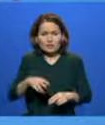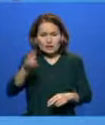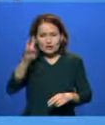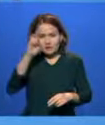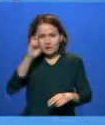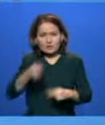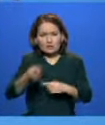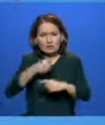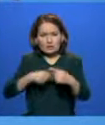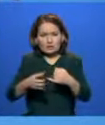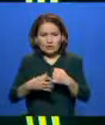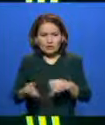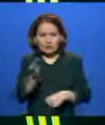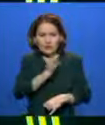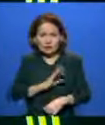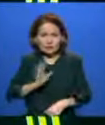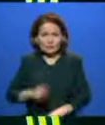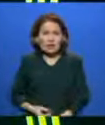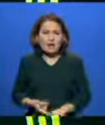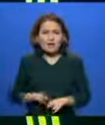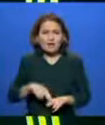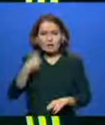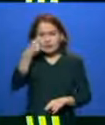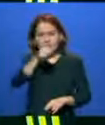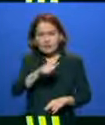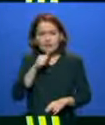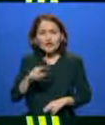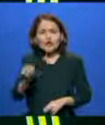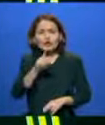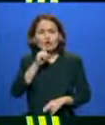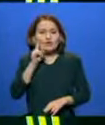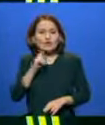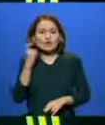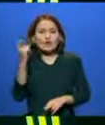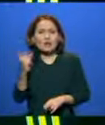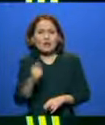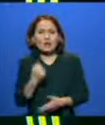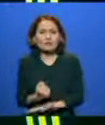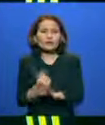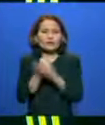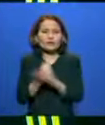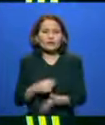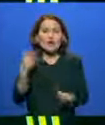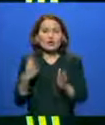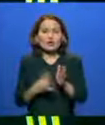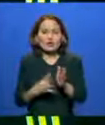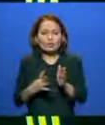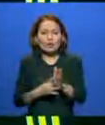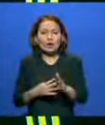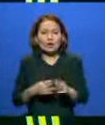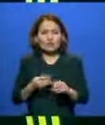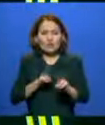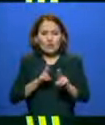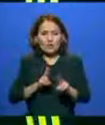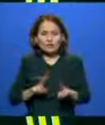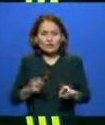жұмыстарын жалғастырамыз. Биыл жасыл экономиканы қолдау және G-Global-да дамыту коалициясы бойынша 9 грант бөлінбек.